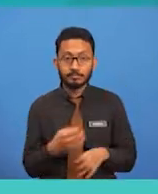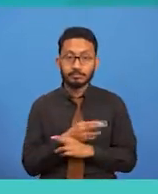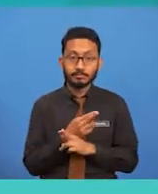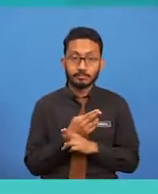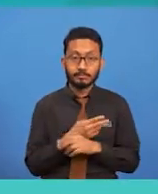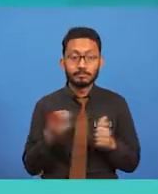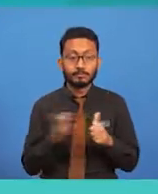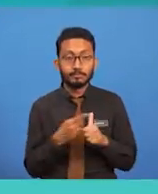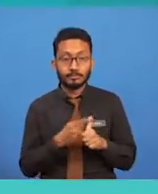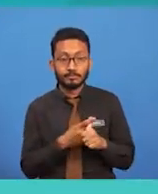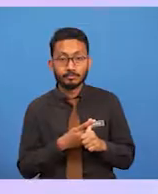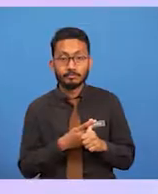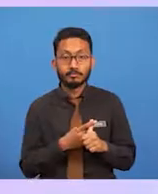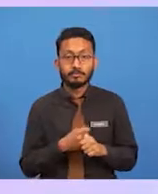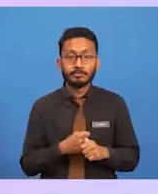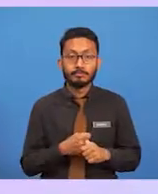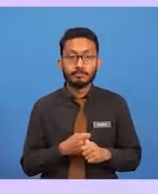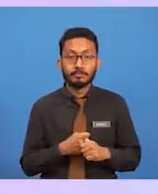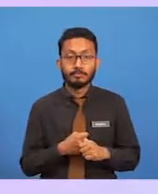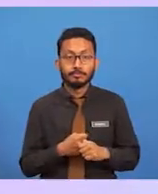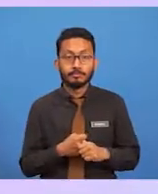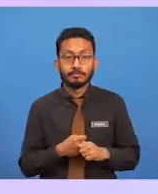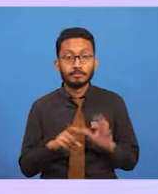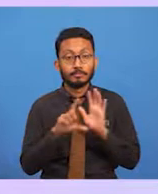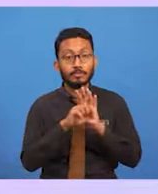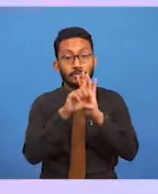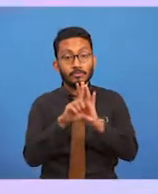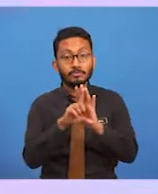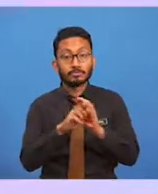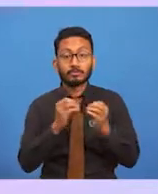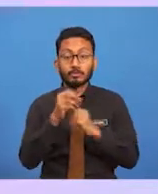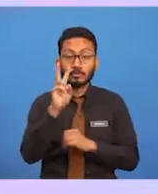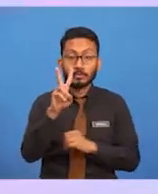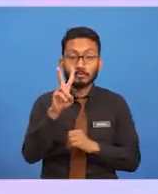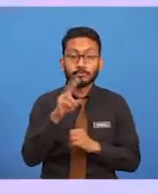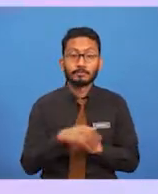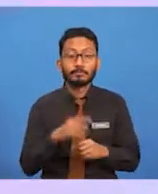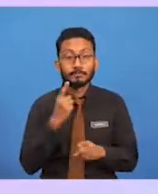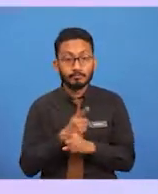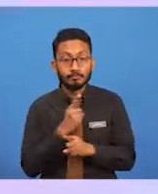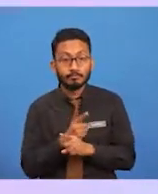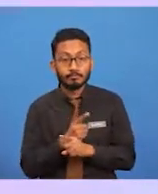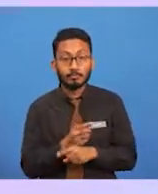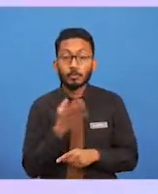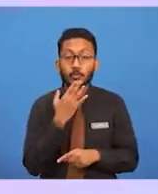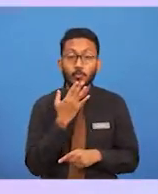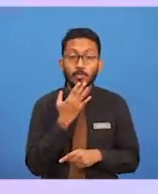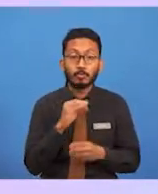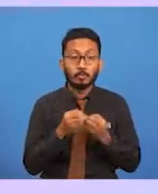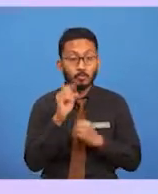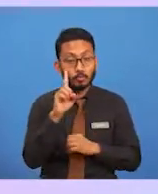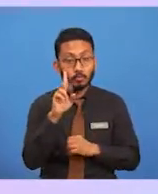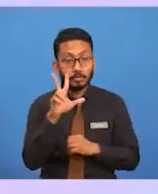Elemen yang pertama ialah ya, logo. Kedua, betul, warna.